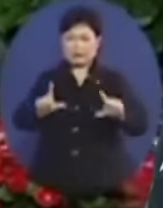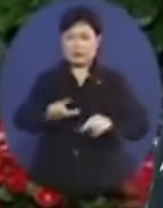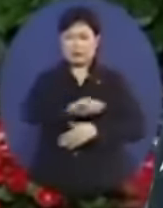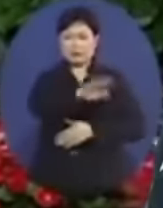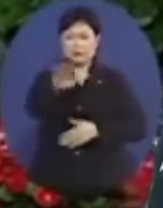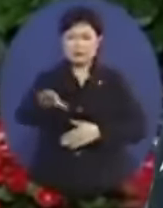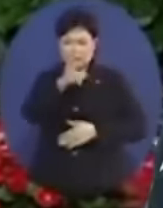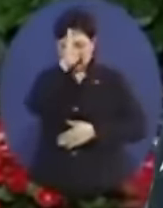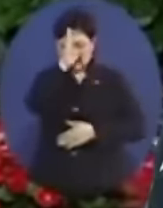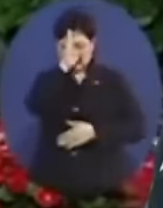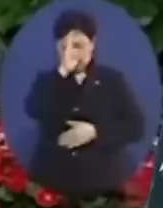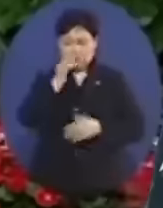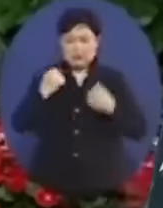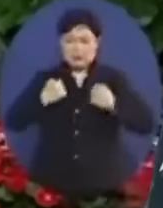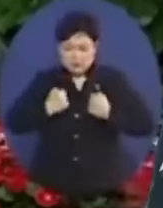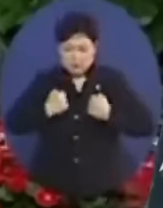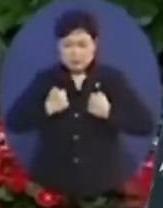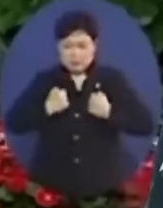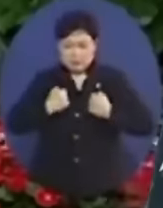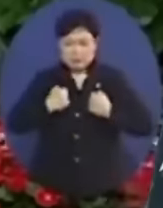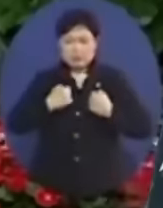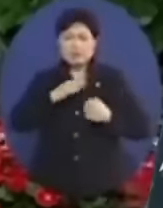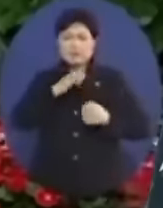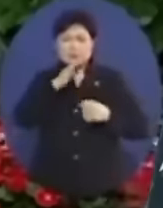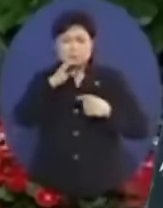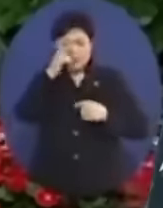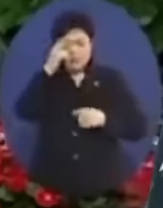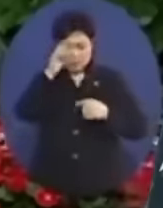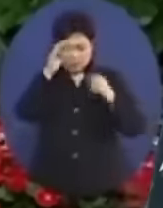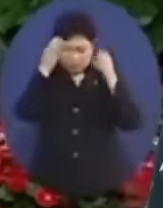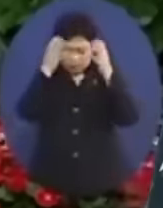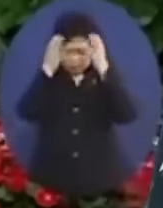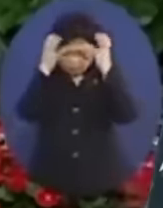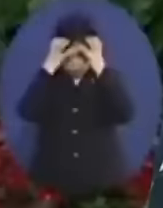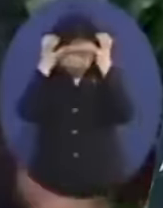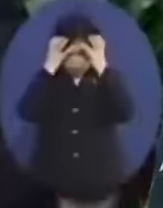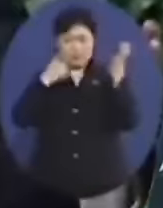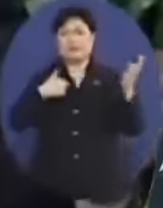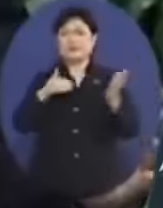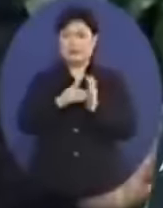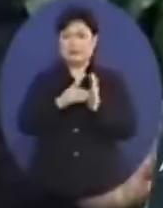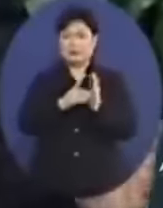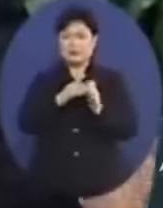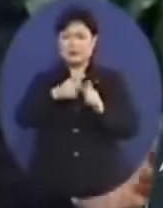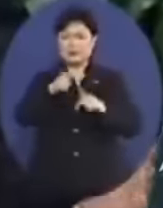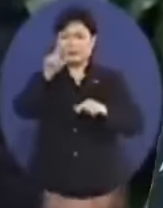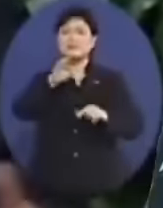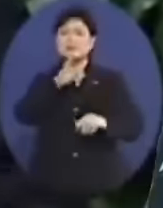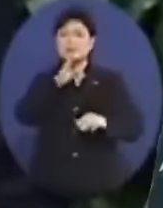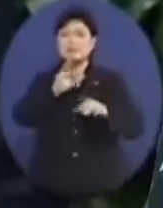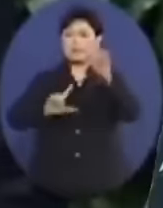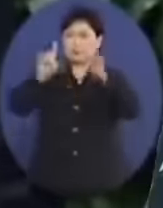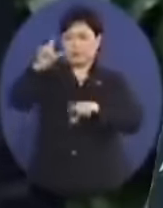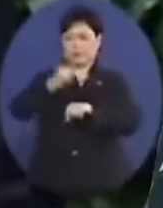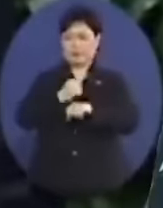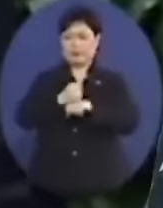치고 그로 한 슬픔을 당하 진정한 예수의 모습 우의를